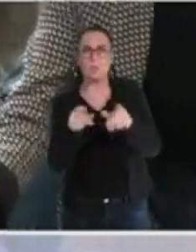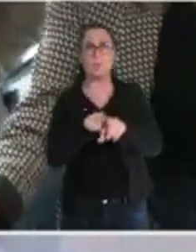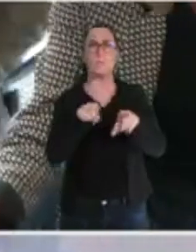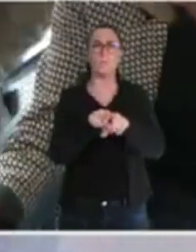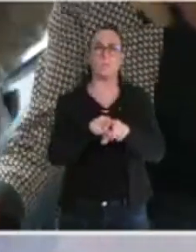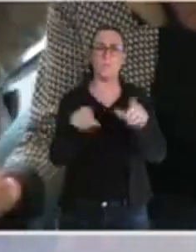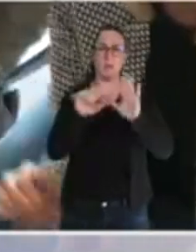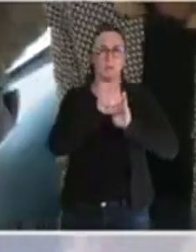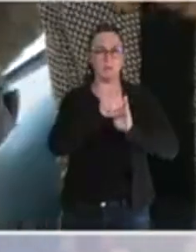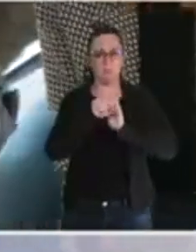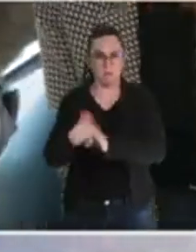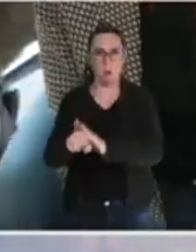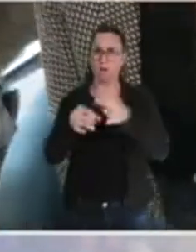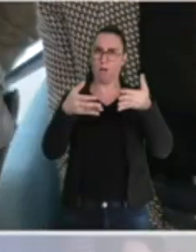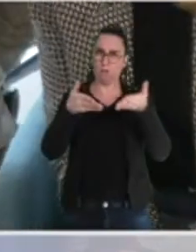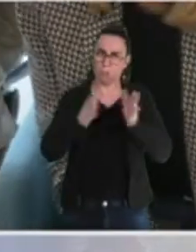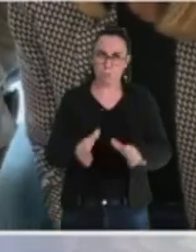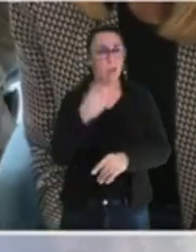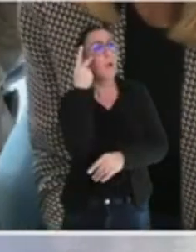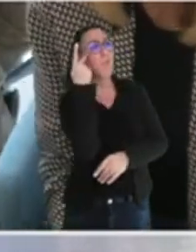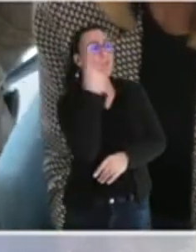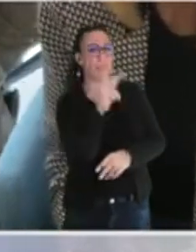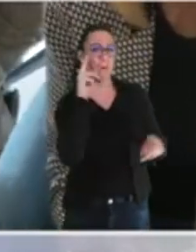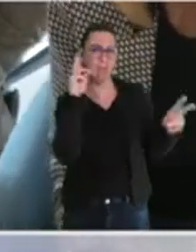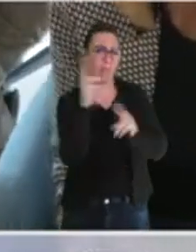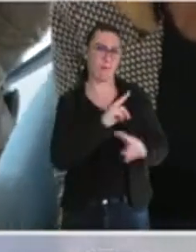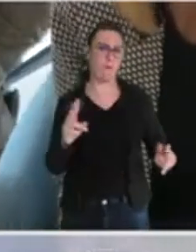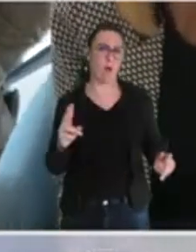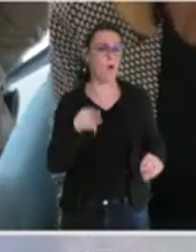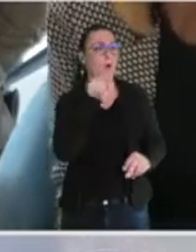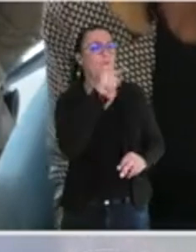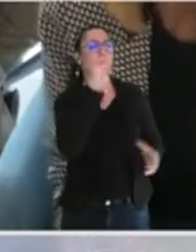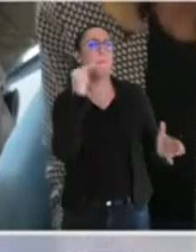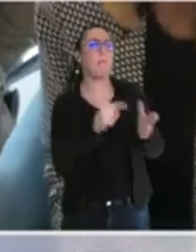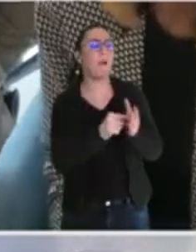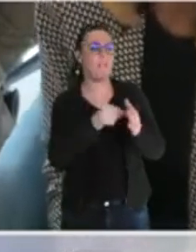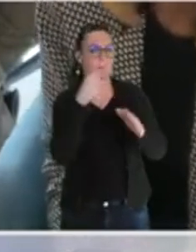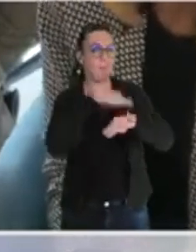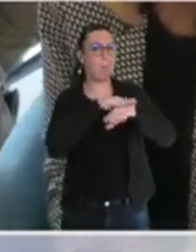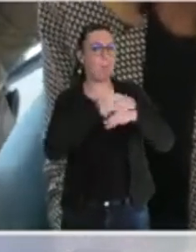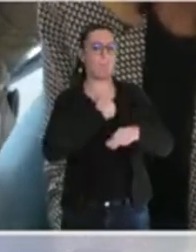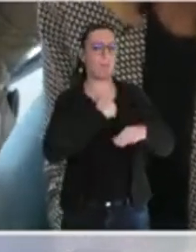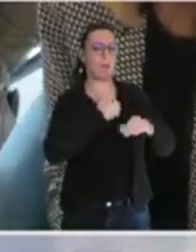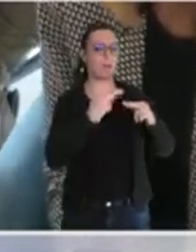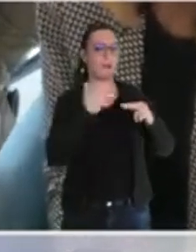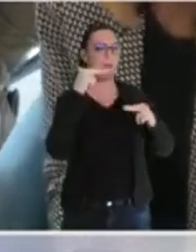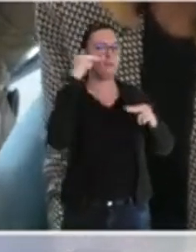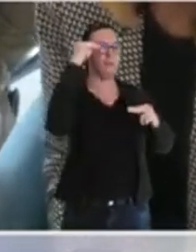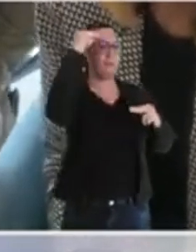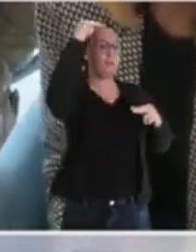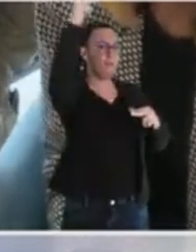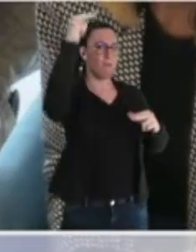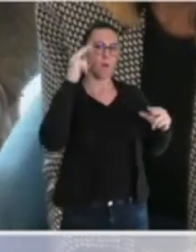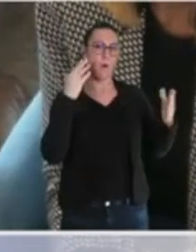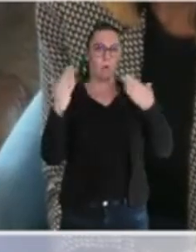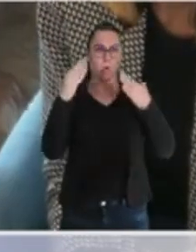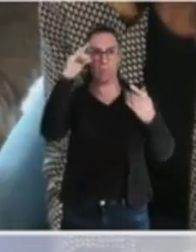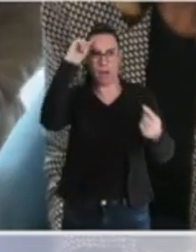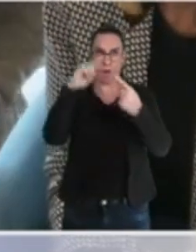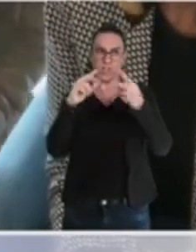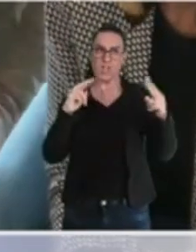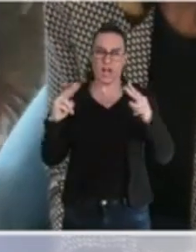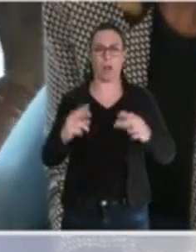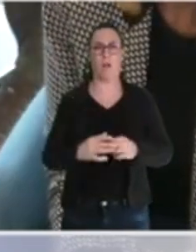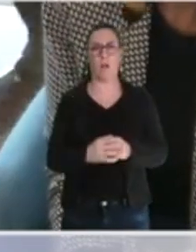choix, de priorité, et les vôtres semblent tourner davantage vers des ambitions politiques personnelles que vers l'intérêt général. À force de